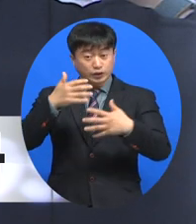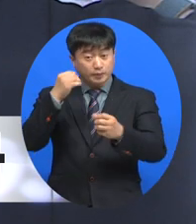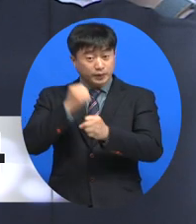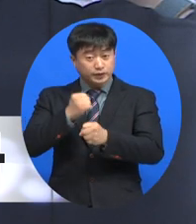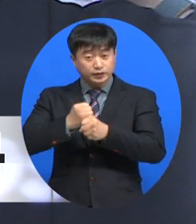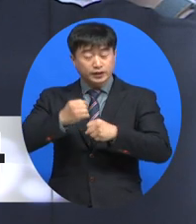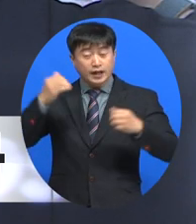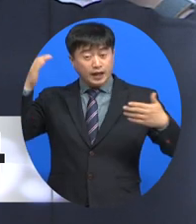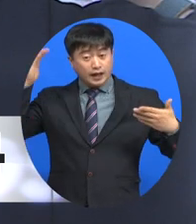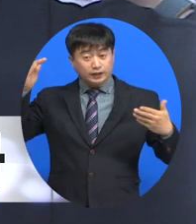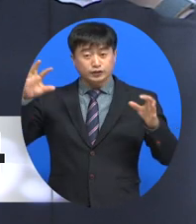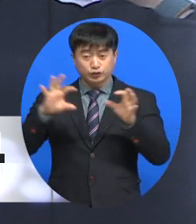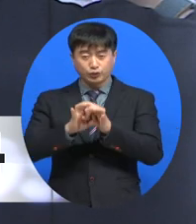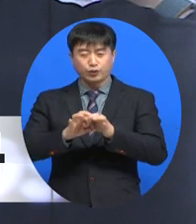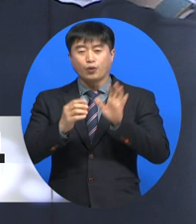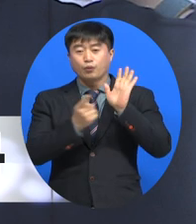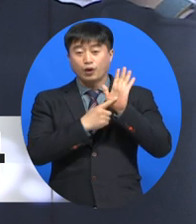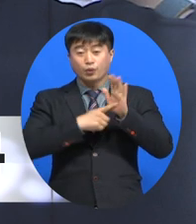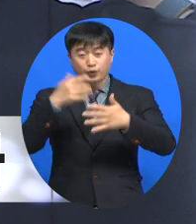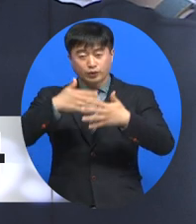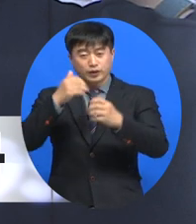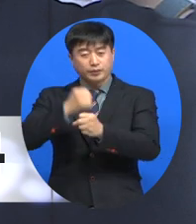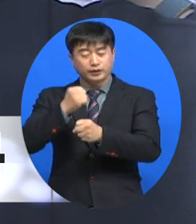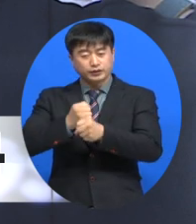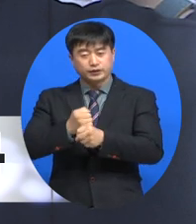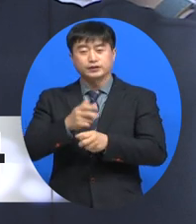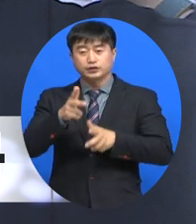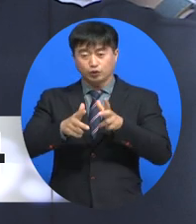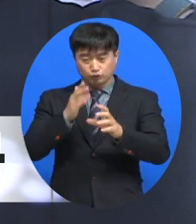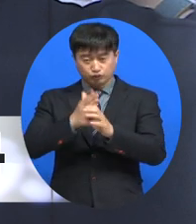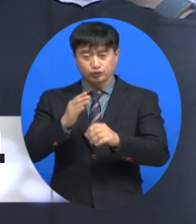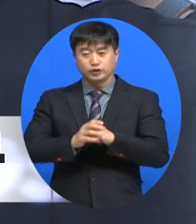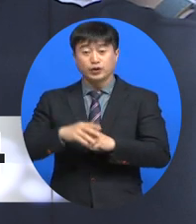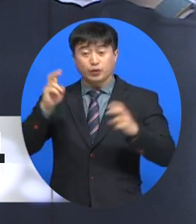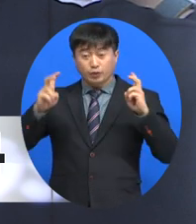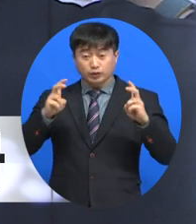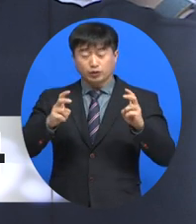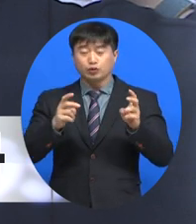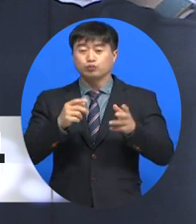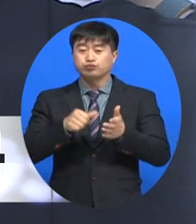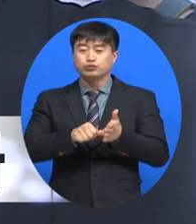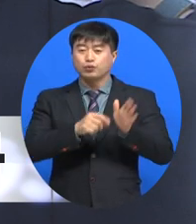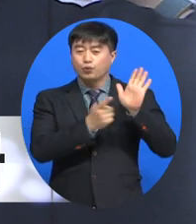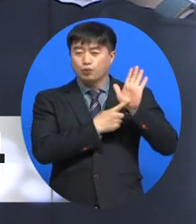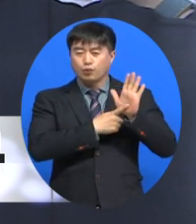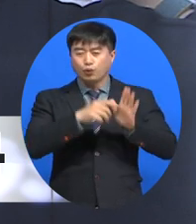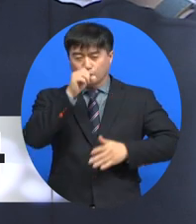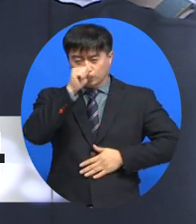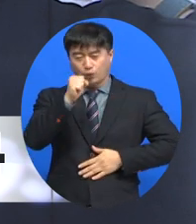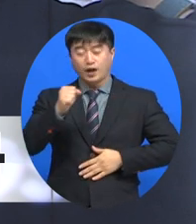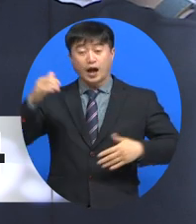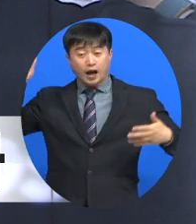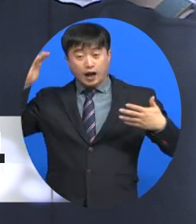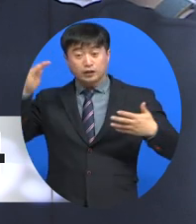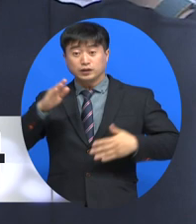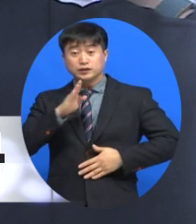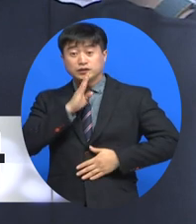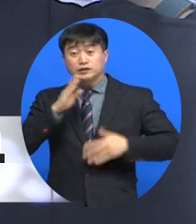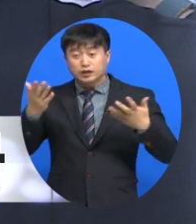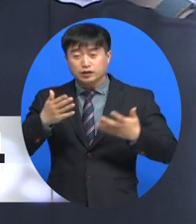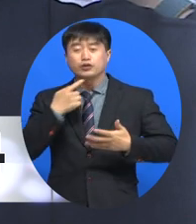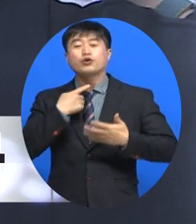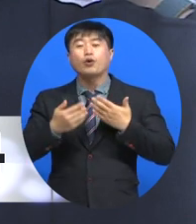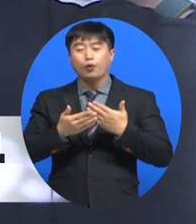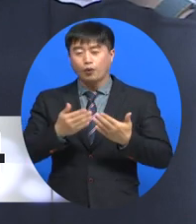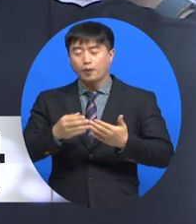제작학과 학생들을 연결해 홍보 영상을 제작하는 사업을 하고 있는데요 기업들은 제품 홍보를 할 수 있어서 좋고 학생들은